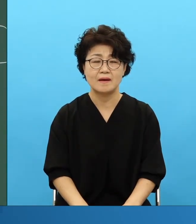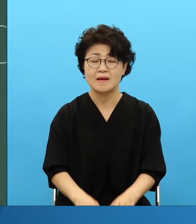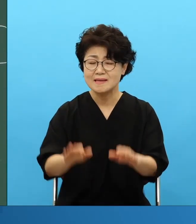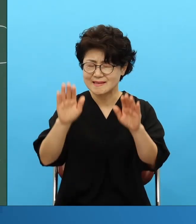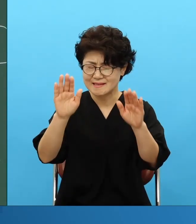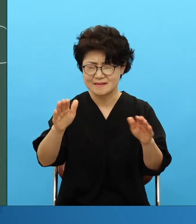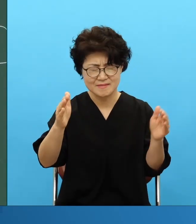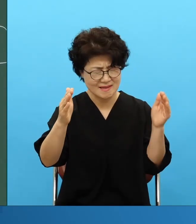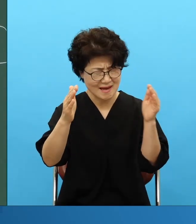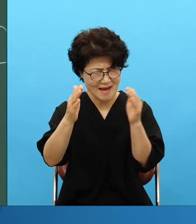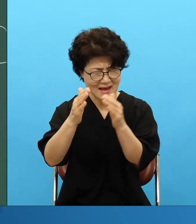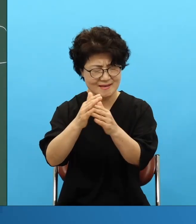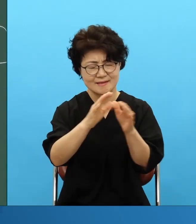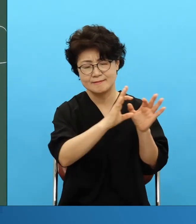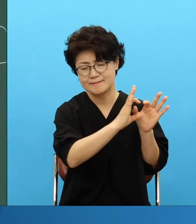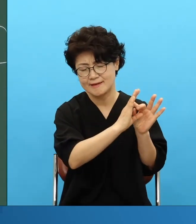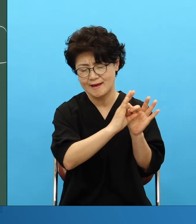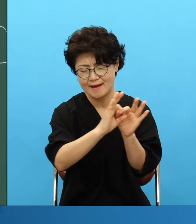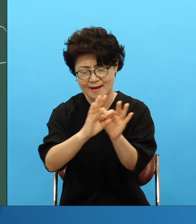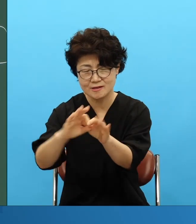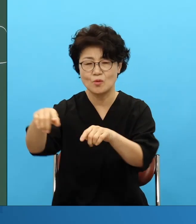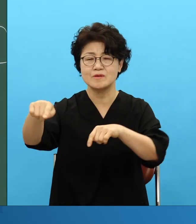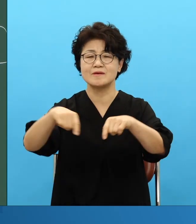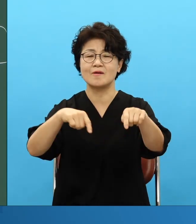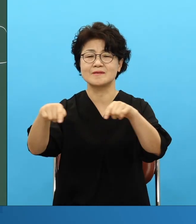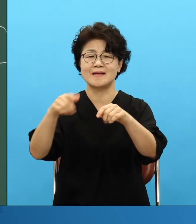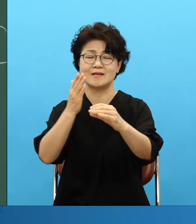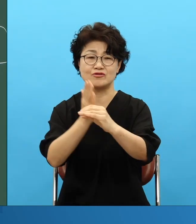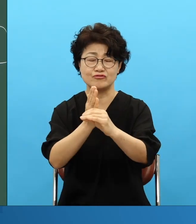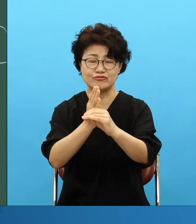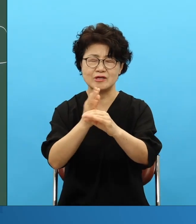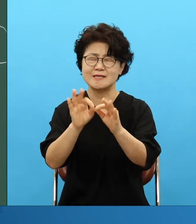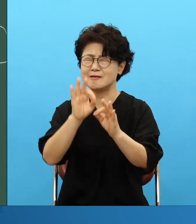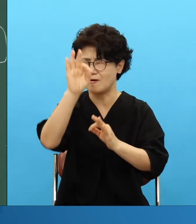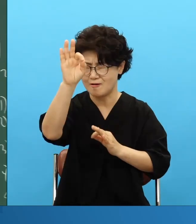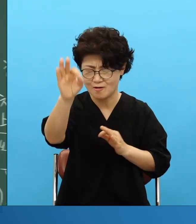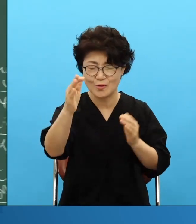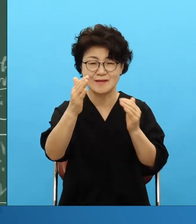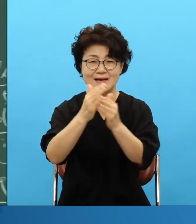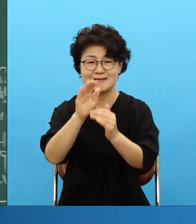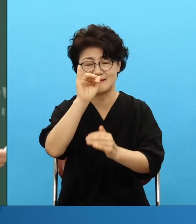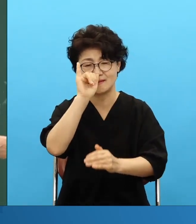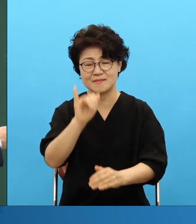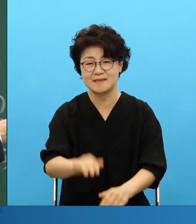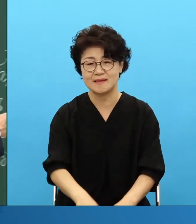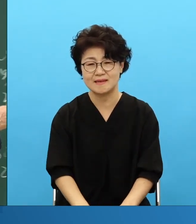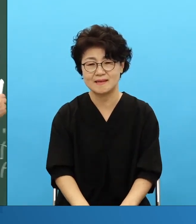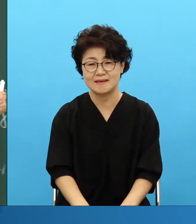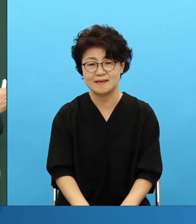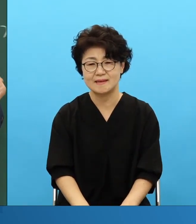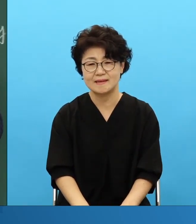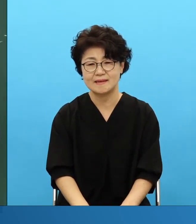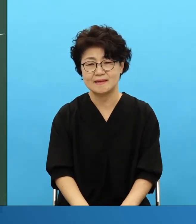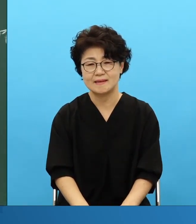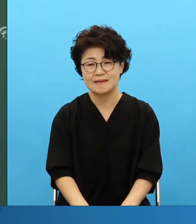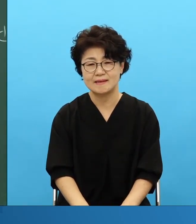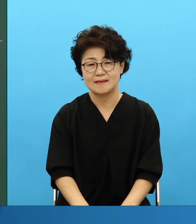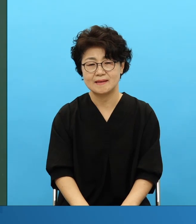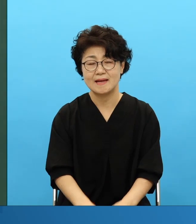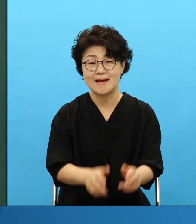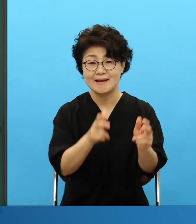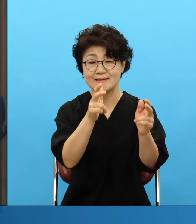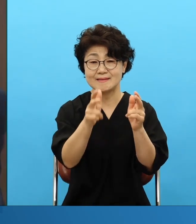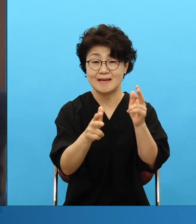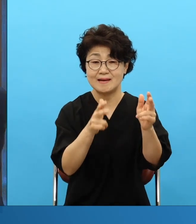역사예요. 영원. That answer is still at work right now because it's eternal. 자, 여기서 산업인들이 받는 응답이 오잖아요. And